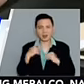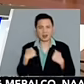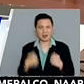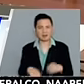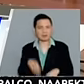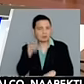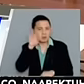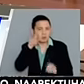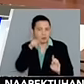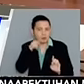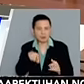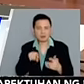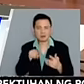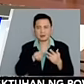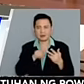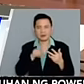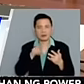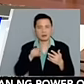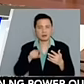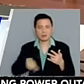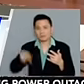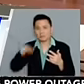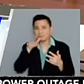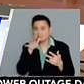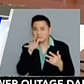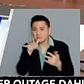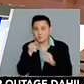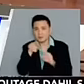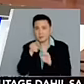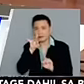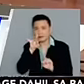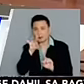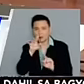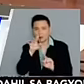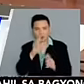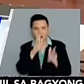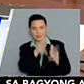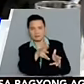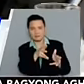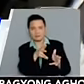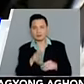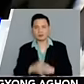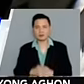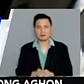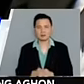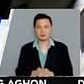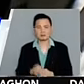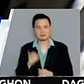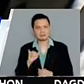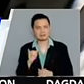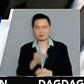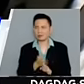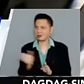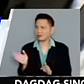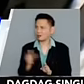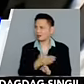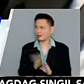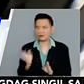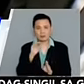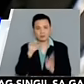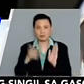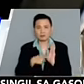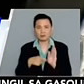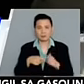Amelia Lial. Iniwan lang daw siya sa tatay niya pagkatapos siyang iluwal. Pero nung tinignan namin yung birth certificate